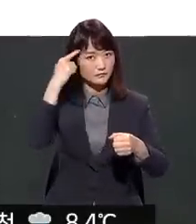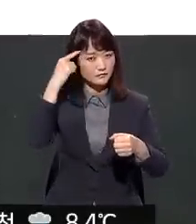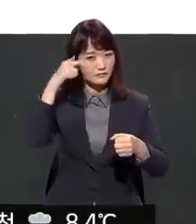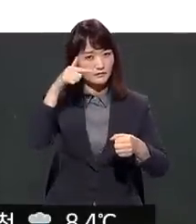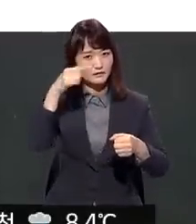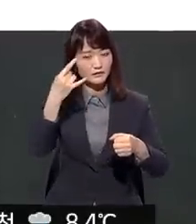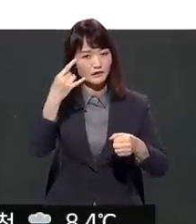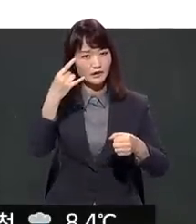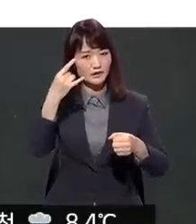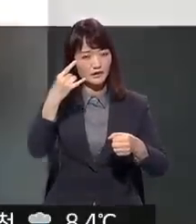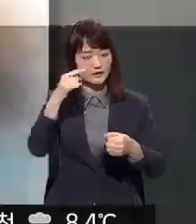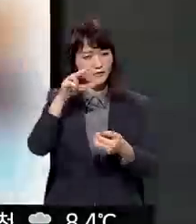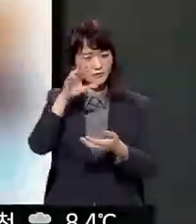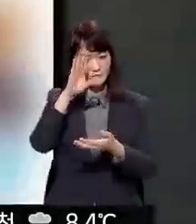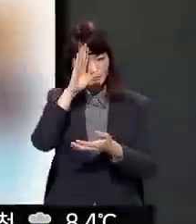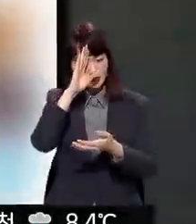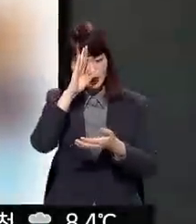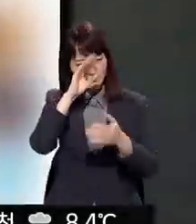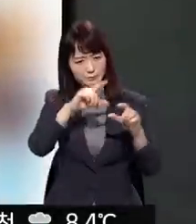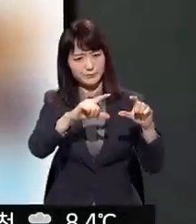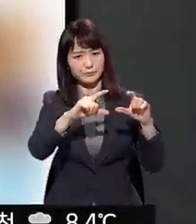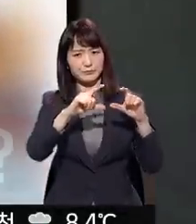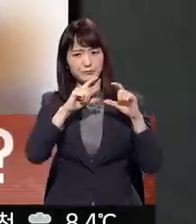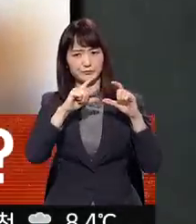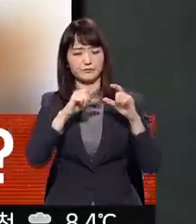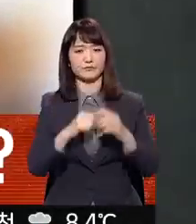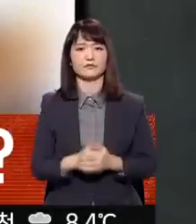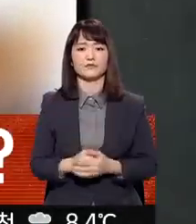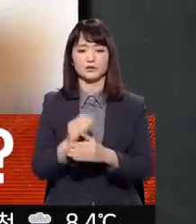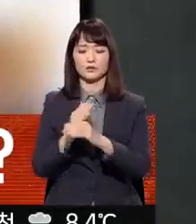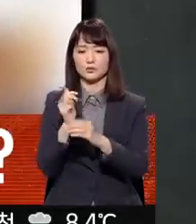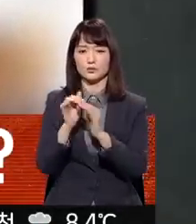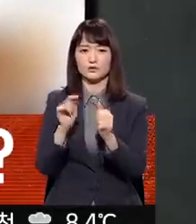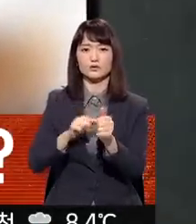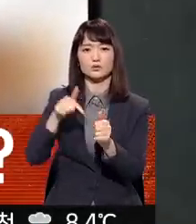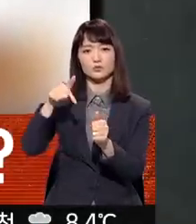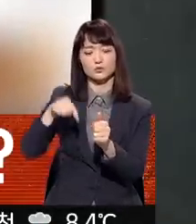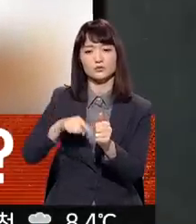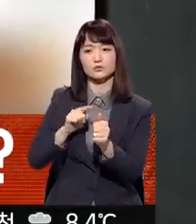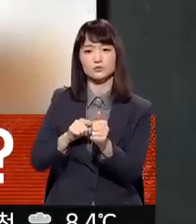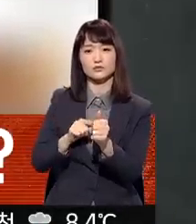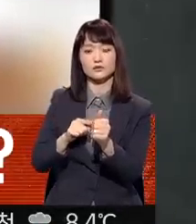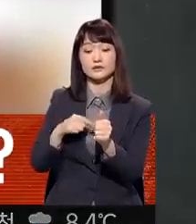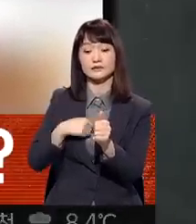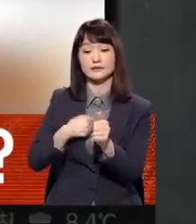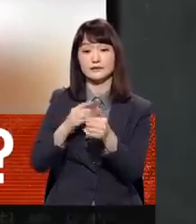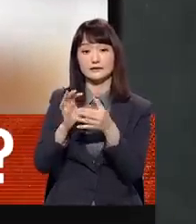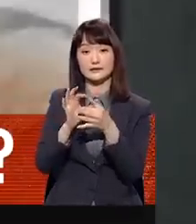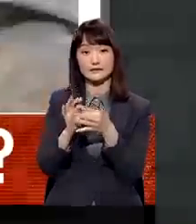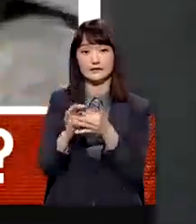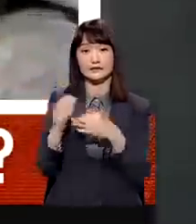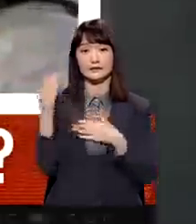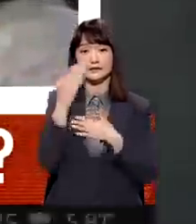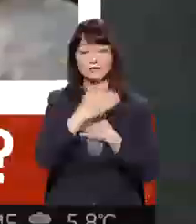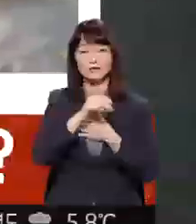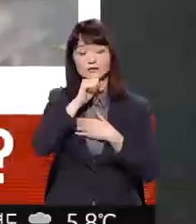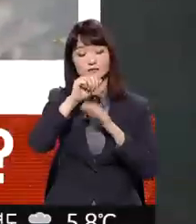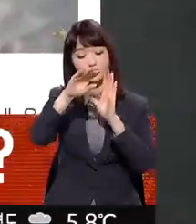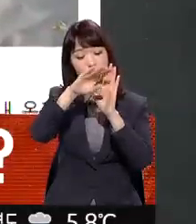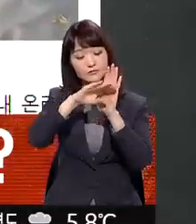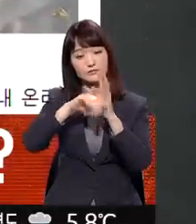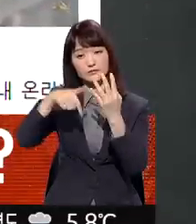했다. 이런 혐의를 받고 있는데 이 과정에서 이 브로커인 구모 씨가 있습니다. 이 구 씨는 자신을 통해서 신체 등급 4급을